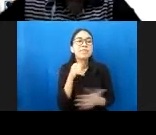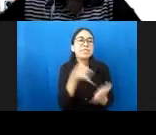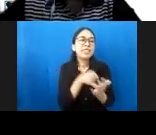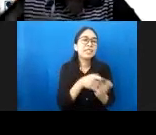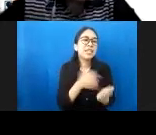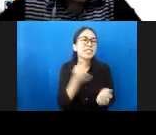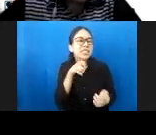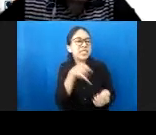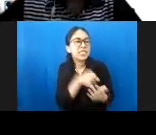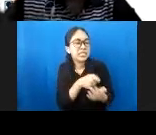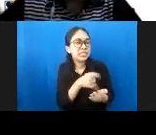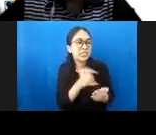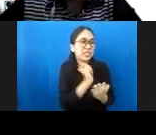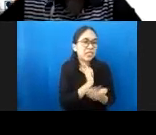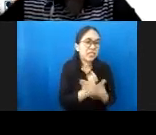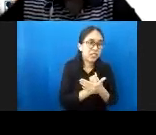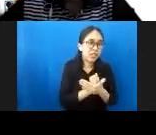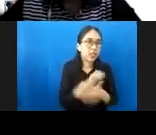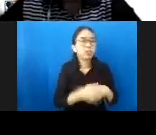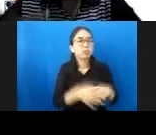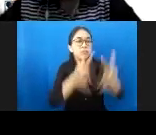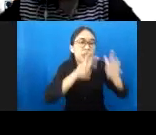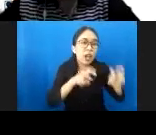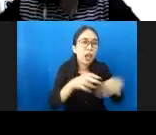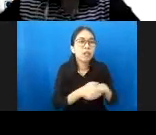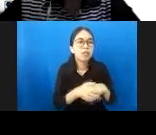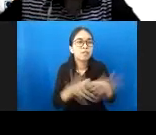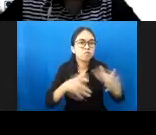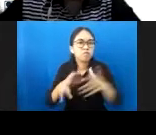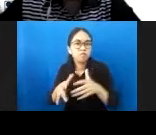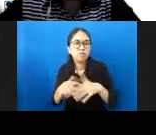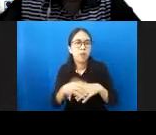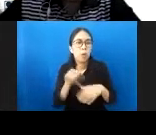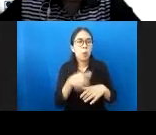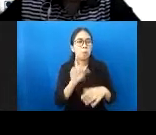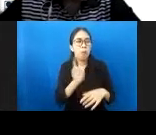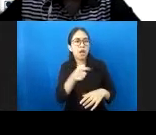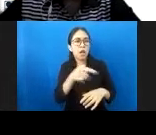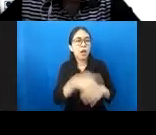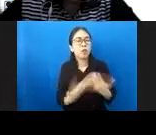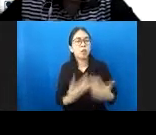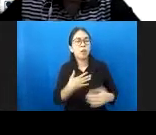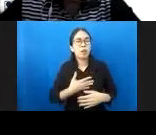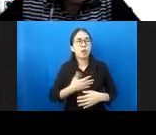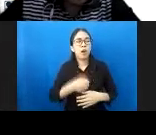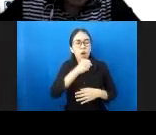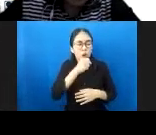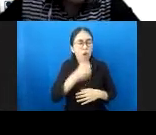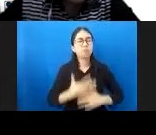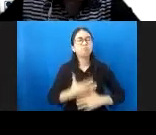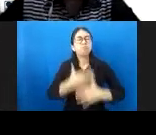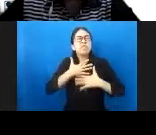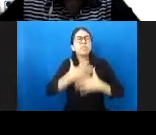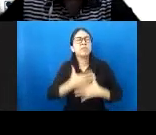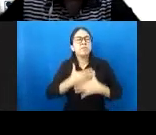penilaian, klasifikasi, tanda bahaya, ya, tentang bagaimana menilai batuk atau sukar bernapas, diare, kemudian berlanjut